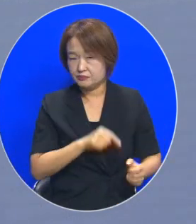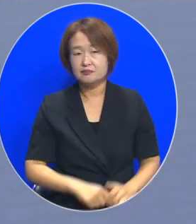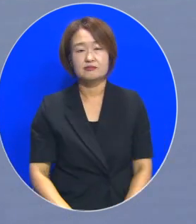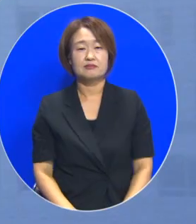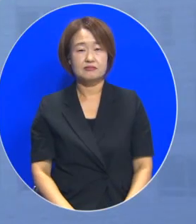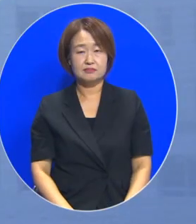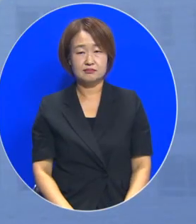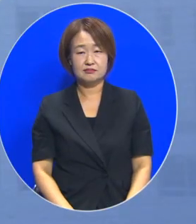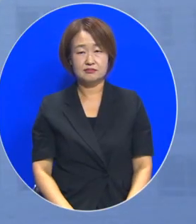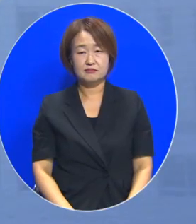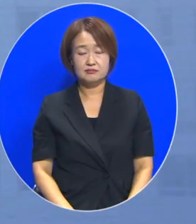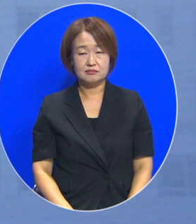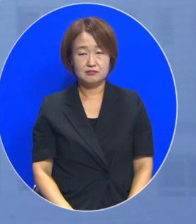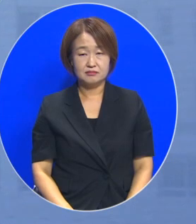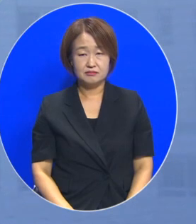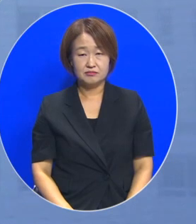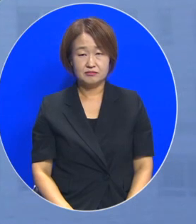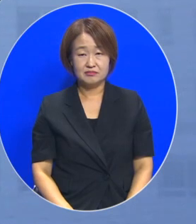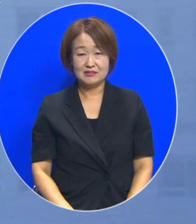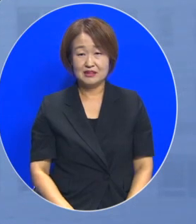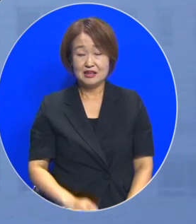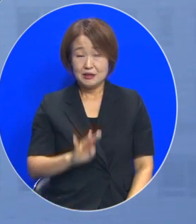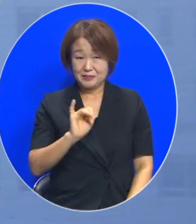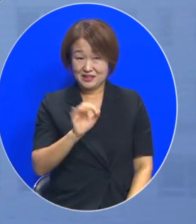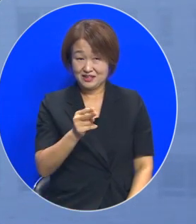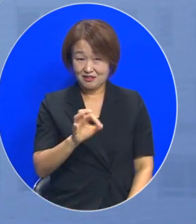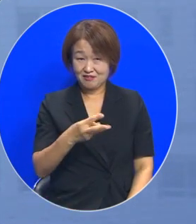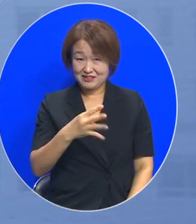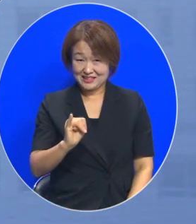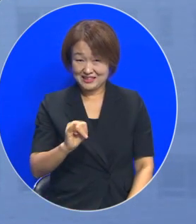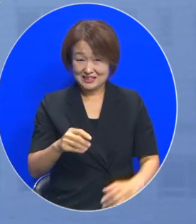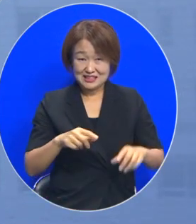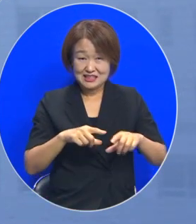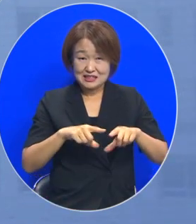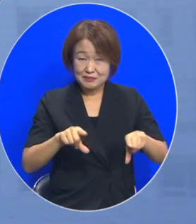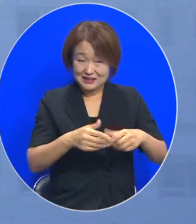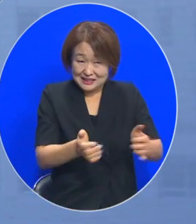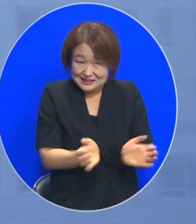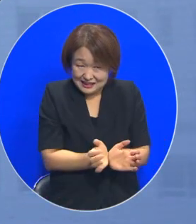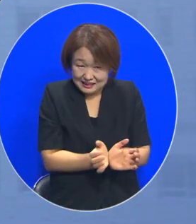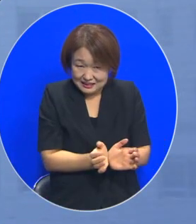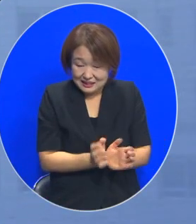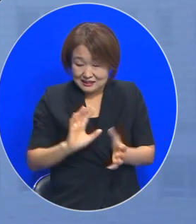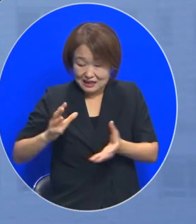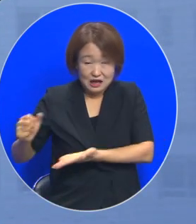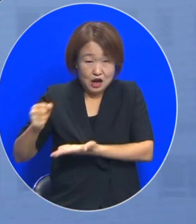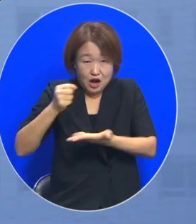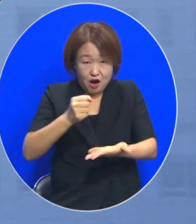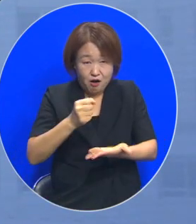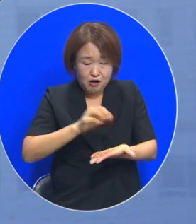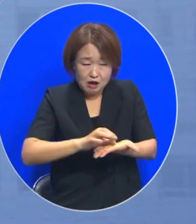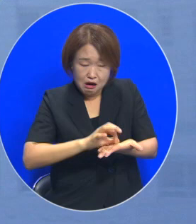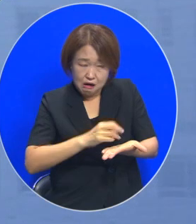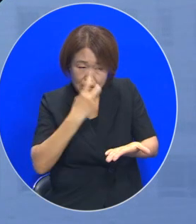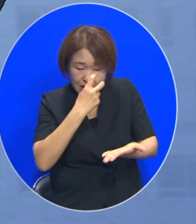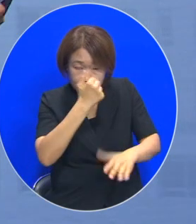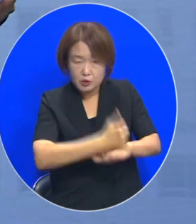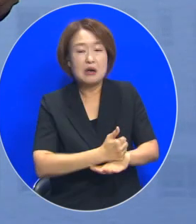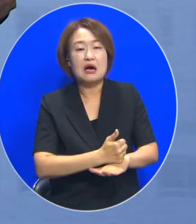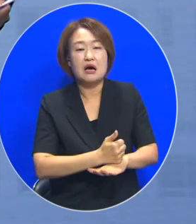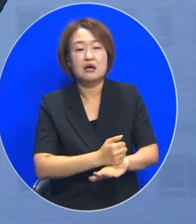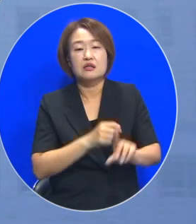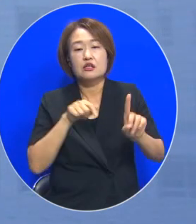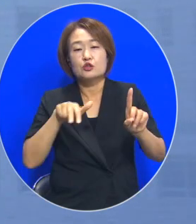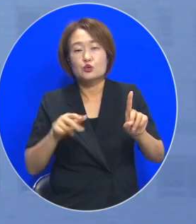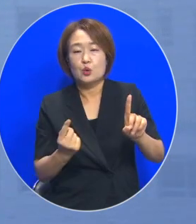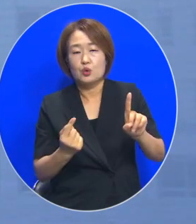있는데요 비영리 민간단체 만 이천여 곳에 보조금 사용 실태를 감사한 결과 총